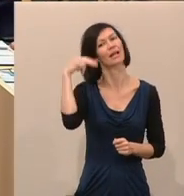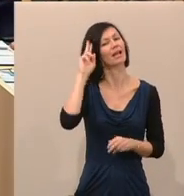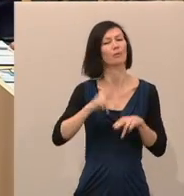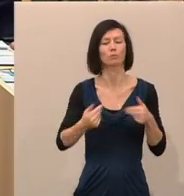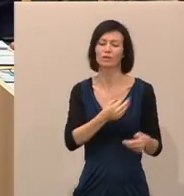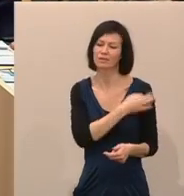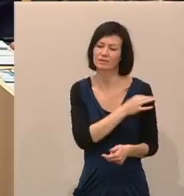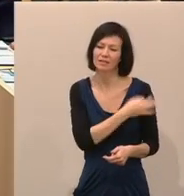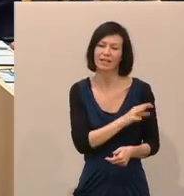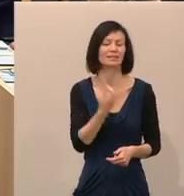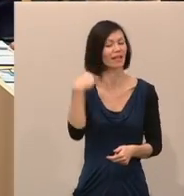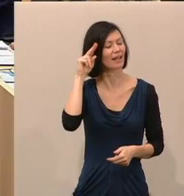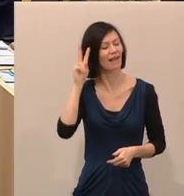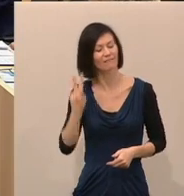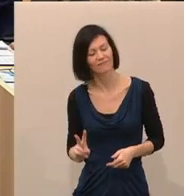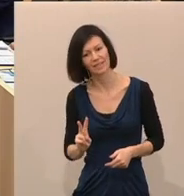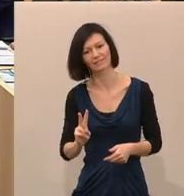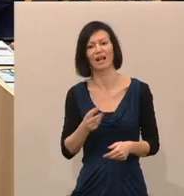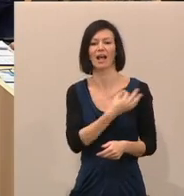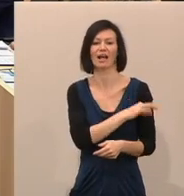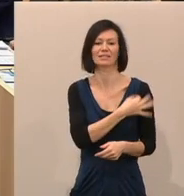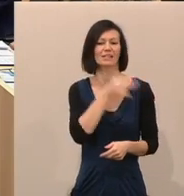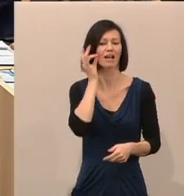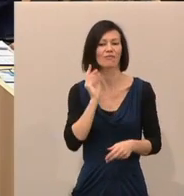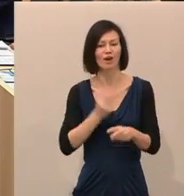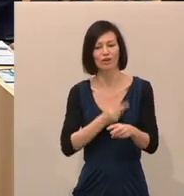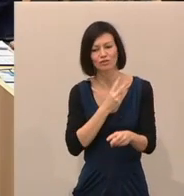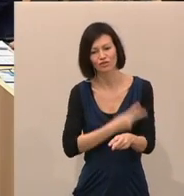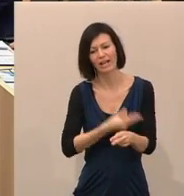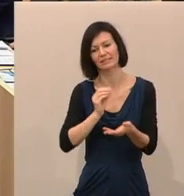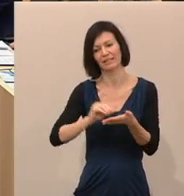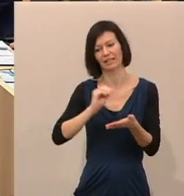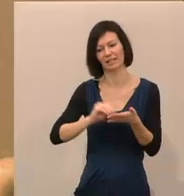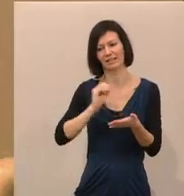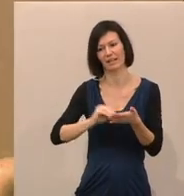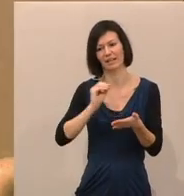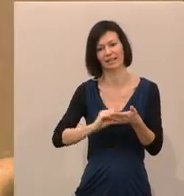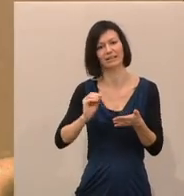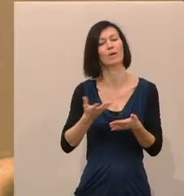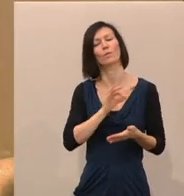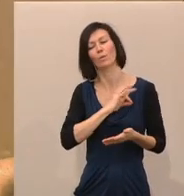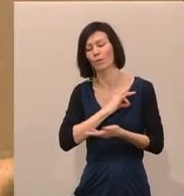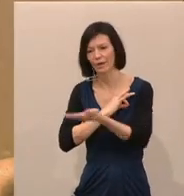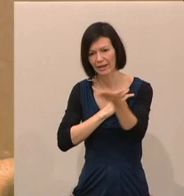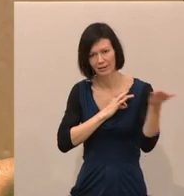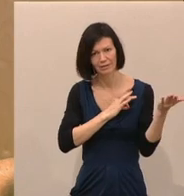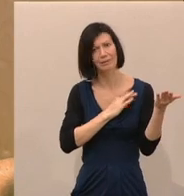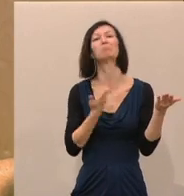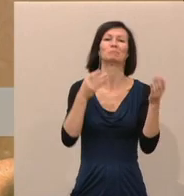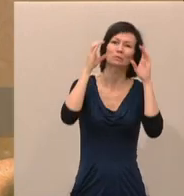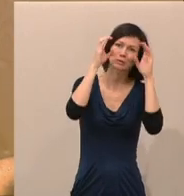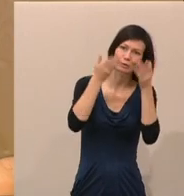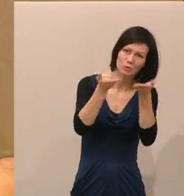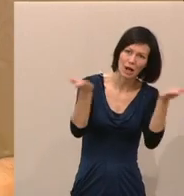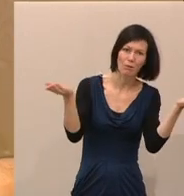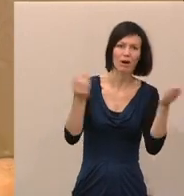Herr Vizekanzler, Frau Staatssekretärin, geschätzte Kolleginnen und Kollegen, geschätzte Zuschauerinnen und Zuschauer. Diese Regierung